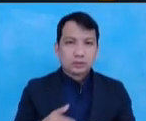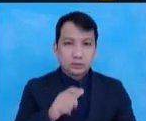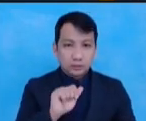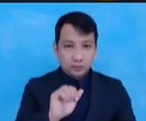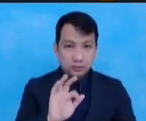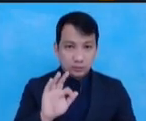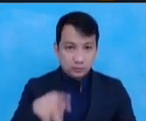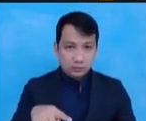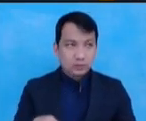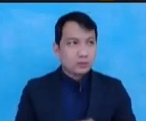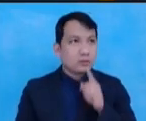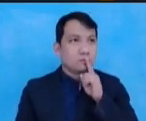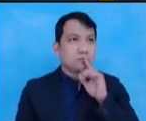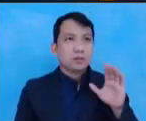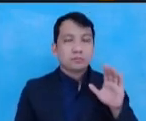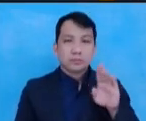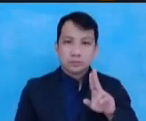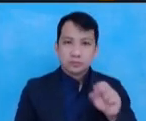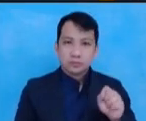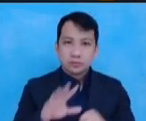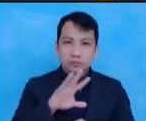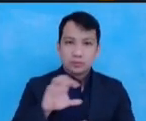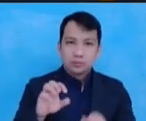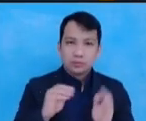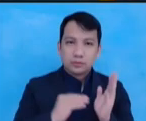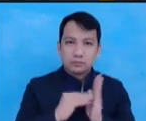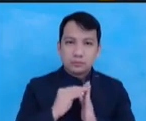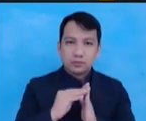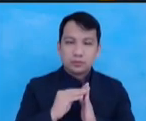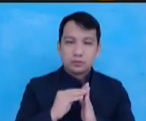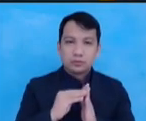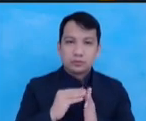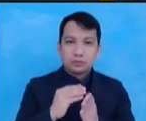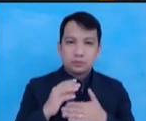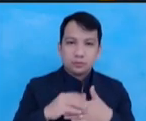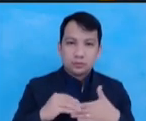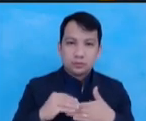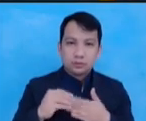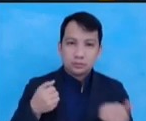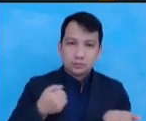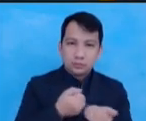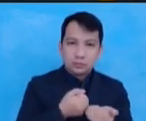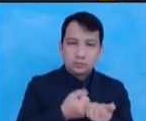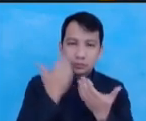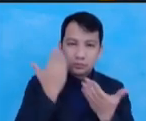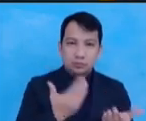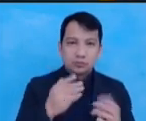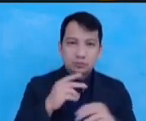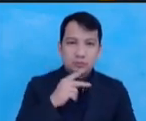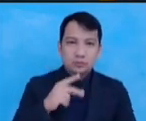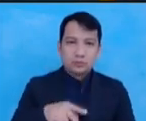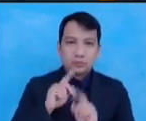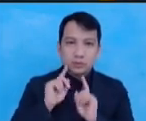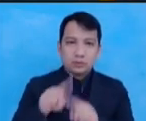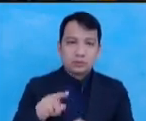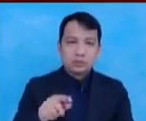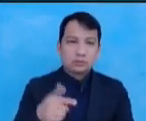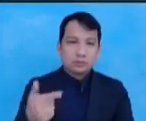magbibigay ng $500 million na military financing sa Pilipinas. Si Patrick De Jesus sa report, Rise and Shine,